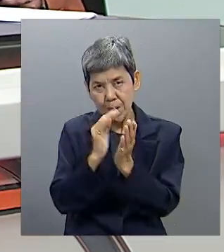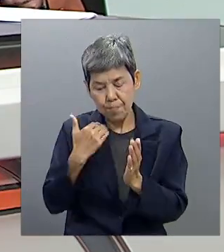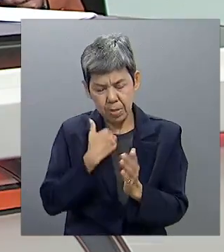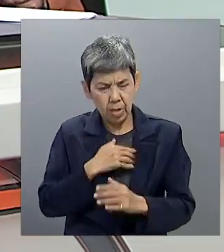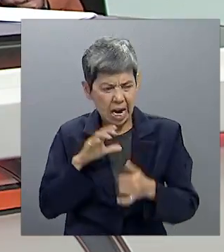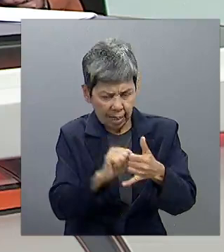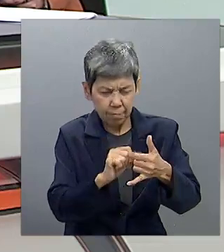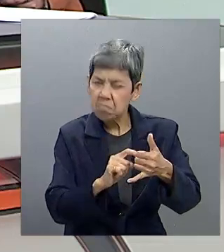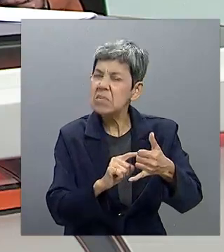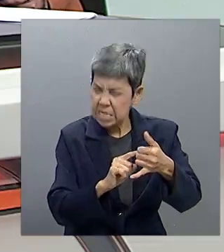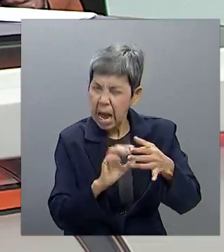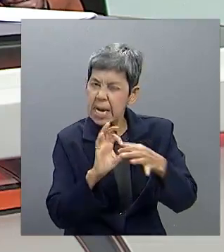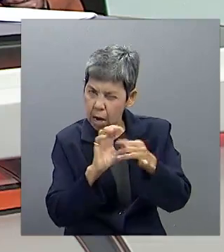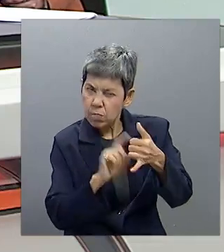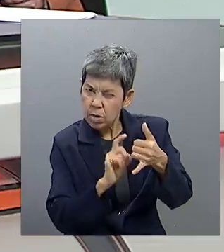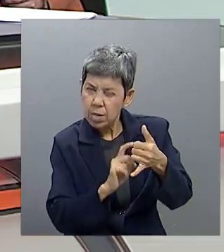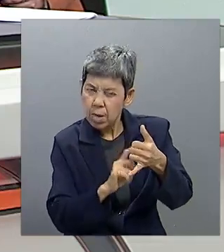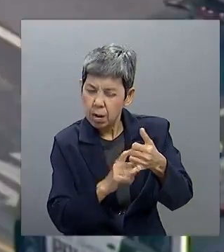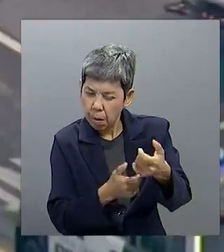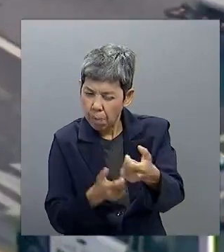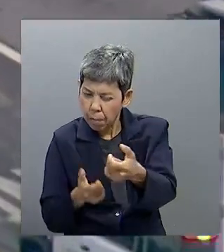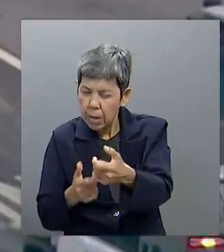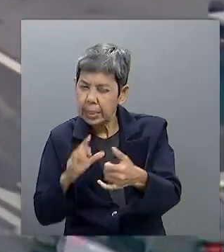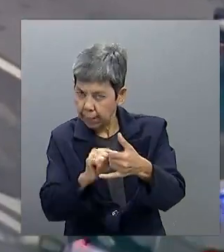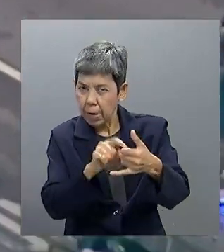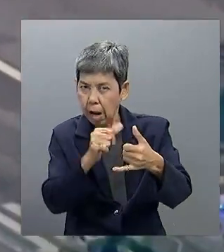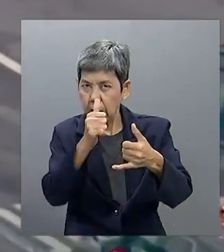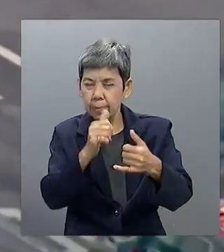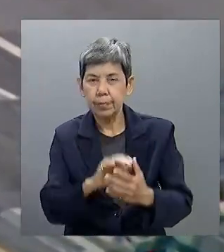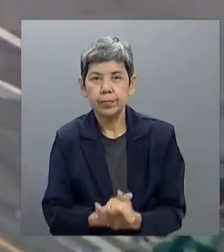มีส่วนเกี่ยวข้องกับเหตุการณ์กลัดยิ่งได้แล้วค่ะ